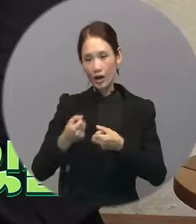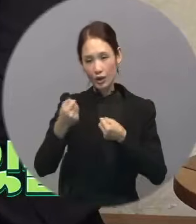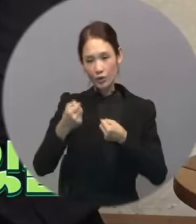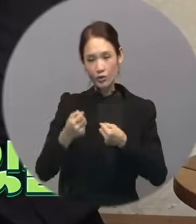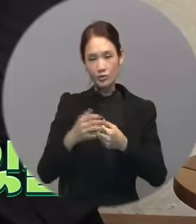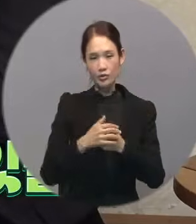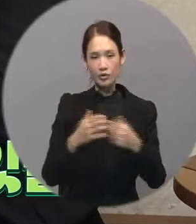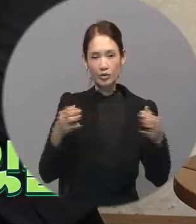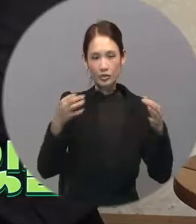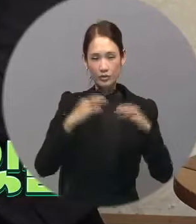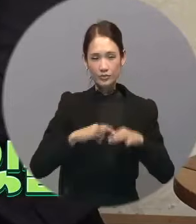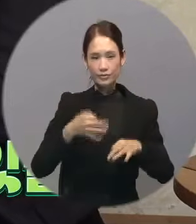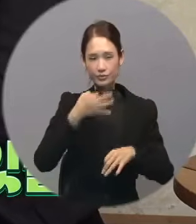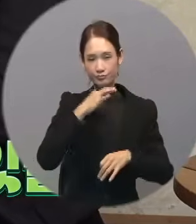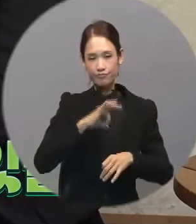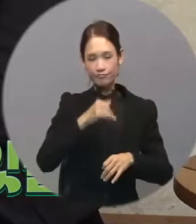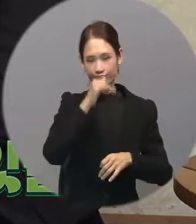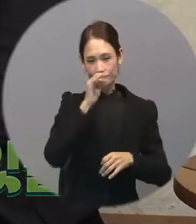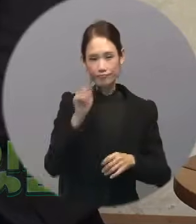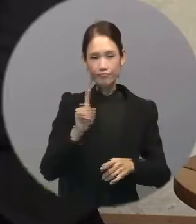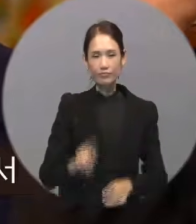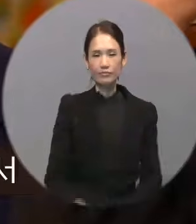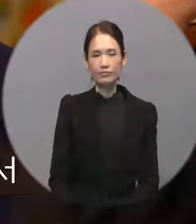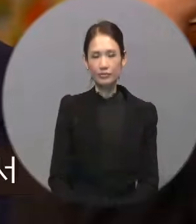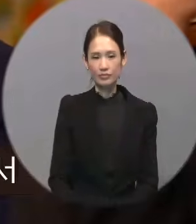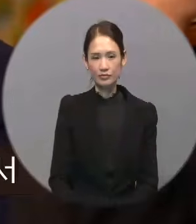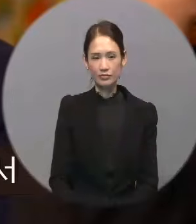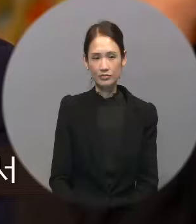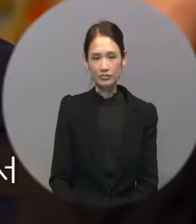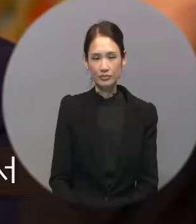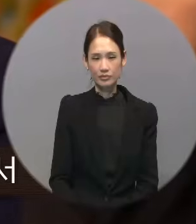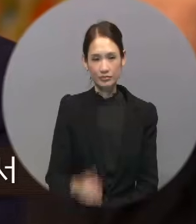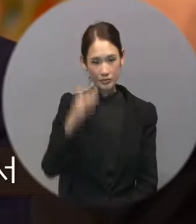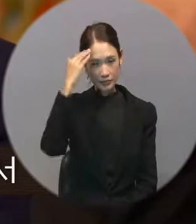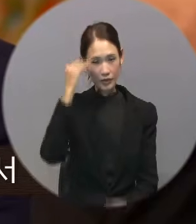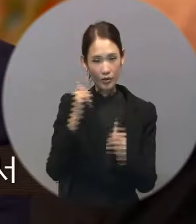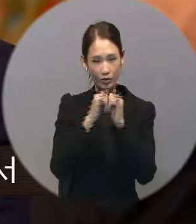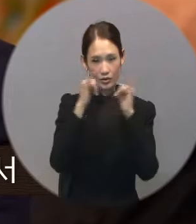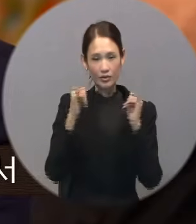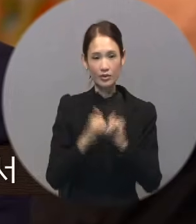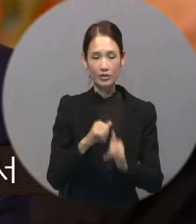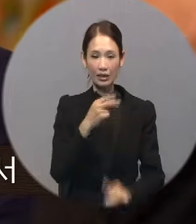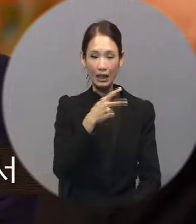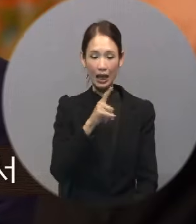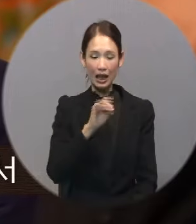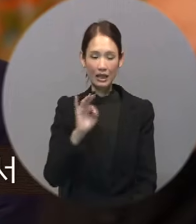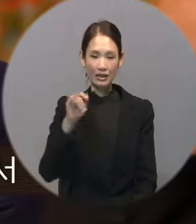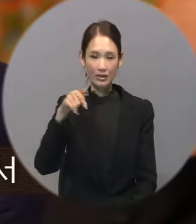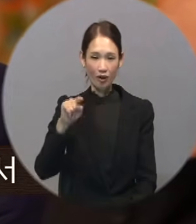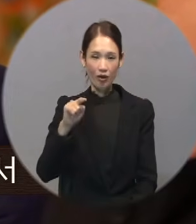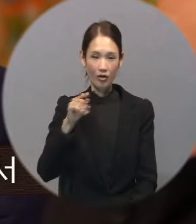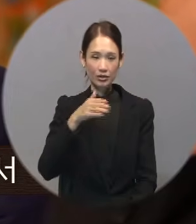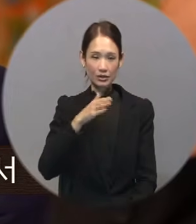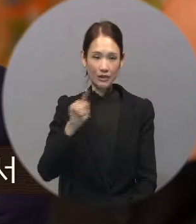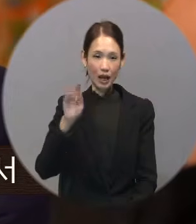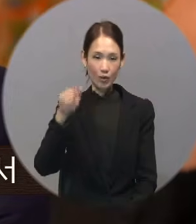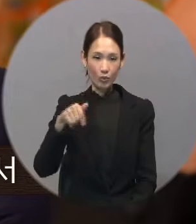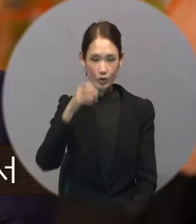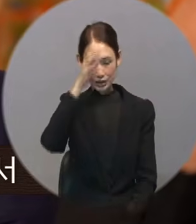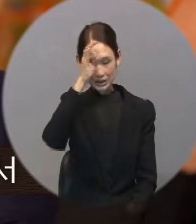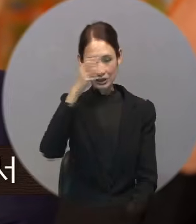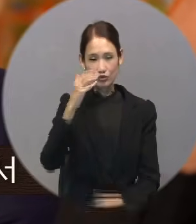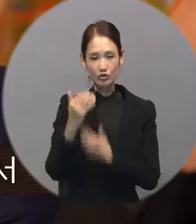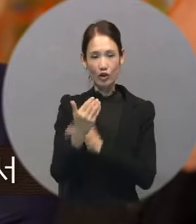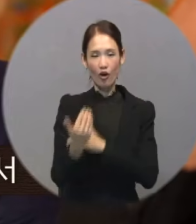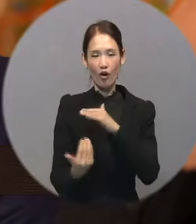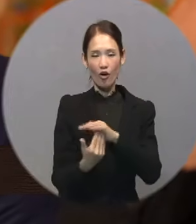어떤 시너지를 낼 수 있을까? 이 부분을 보게 되면 우리 한국 사회 같은 경우는 데이터라던가 자본이라던가 아니면 기술력들을